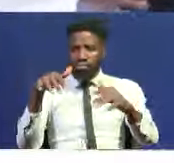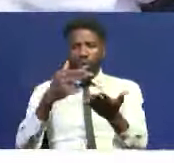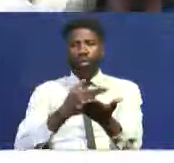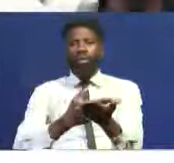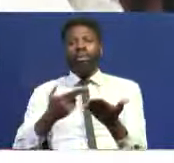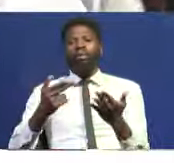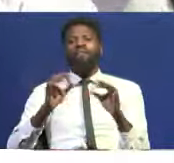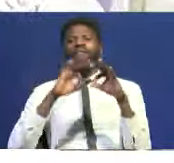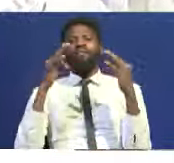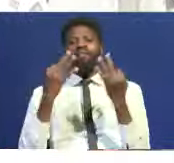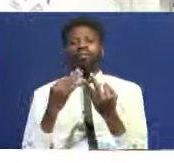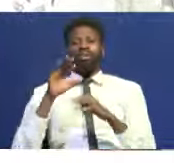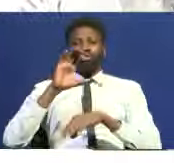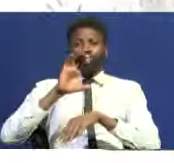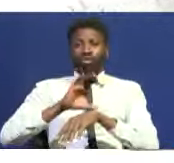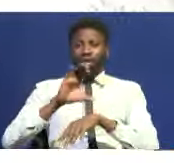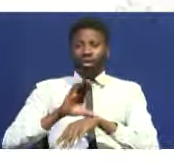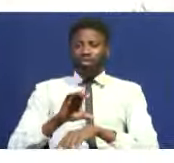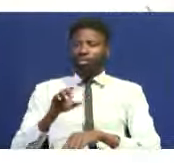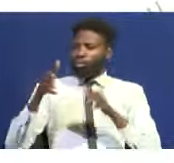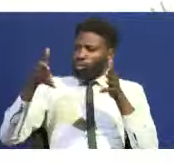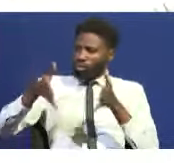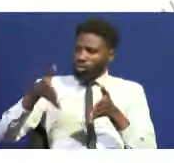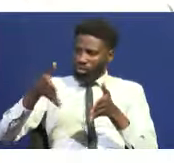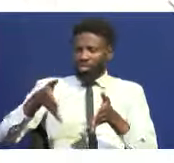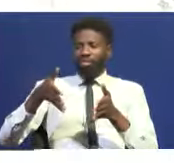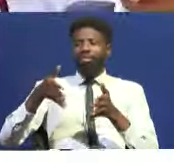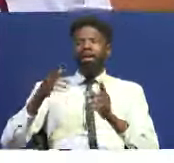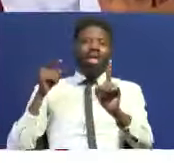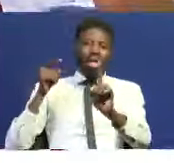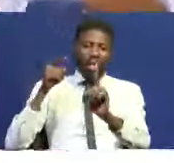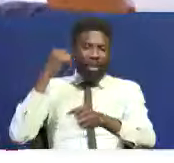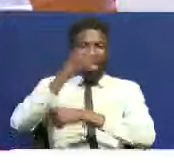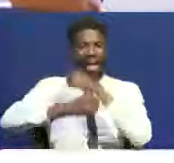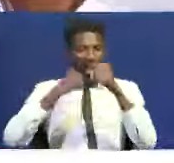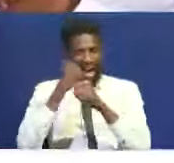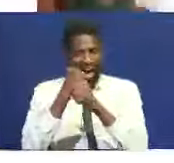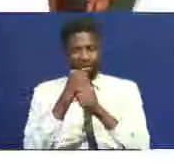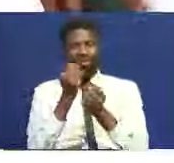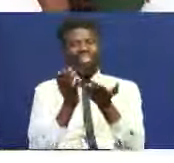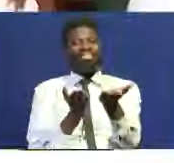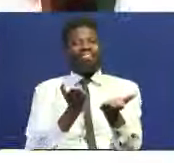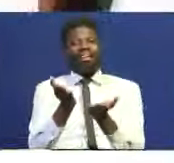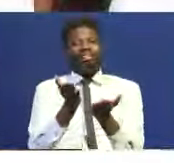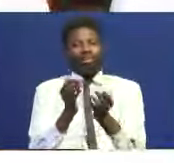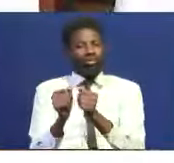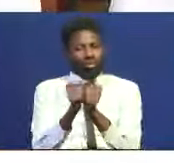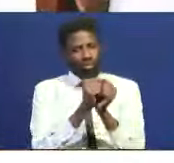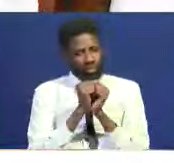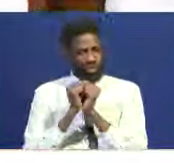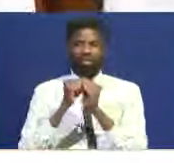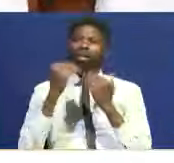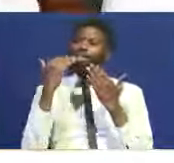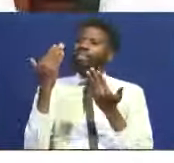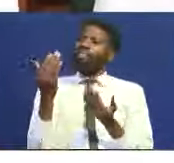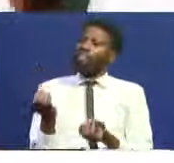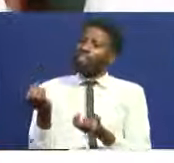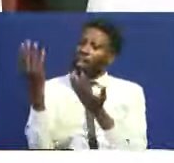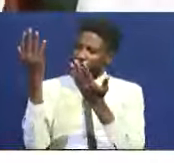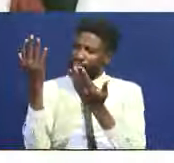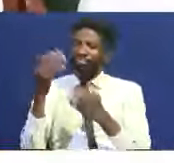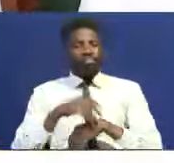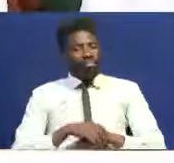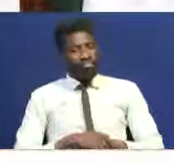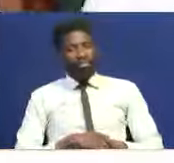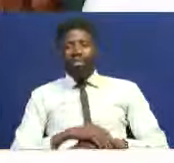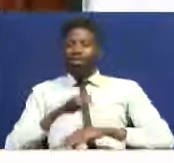Basilica leo kwa hafla ya ibada ya kila mwaka ya maombi ya pamoja na kutoa shukrani. Nyimbo, densi na shangwe ndizo